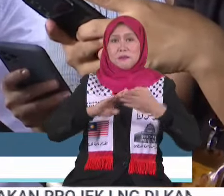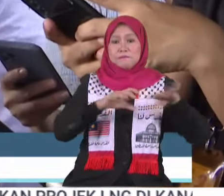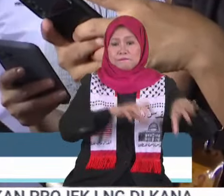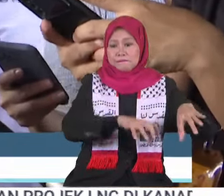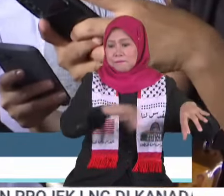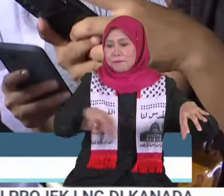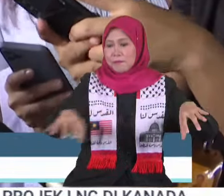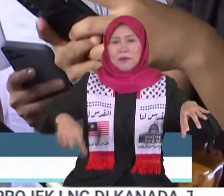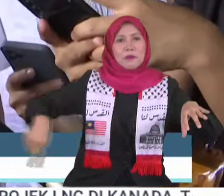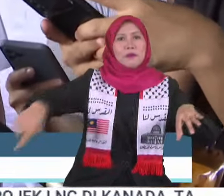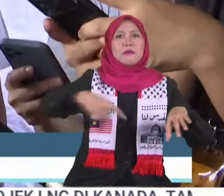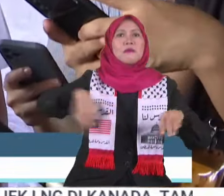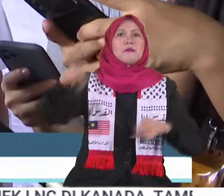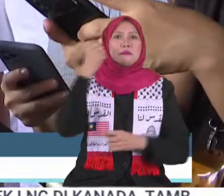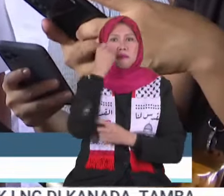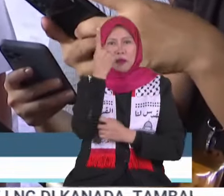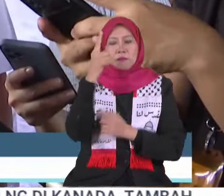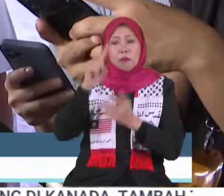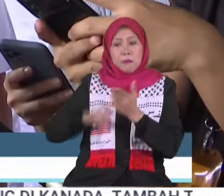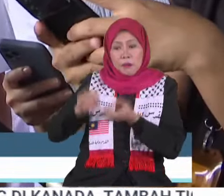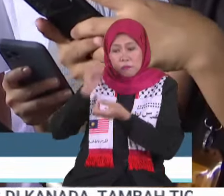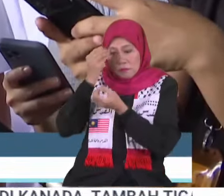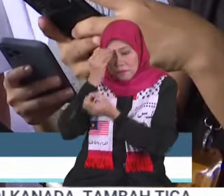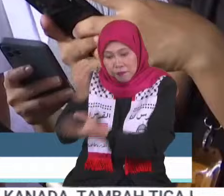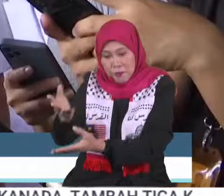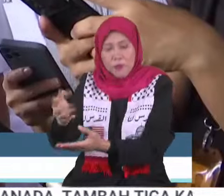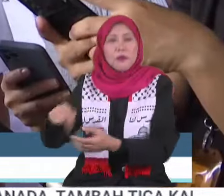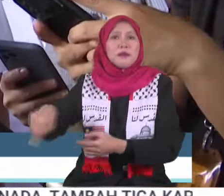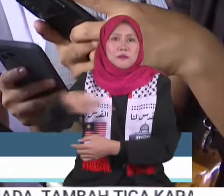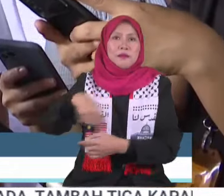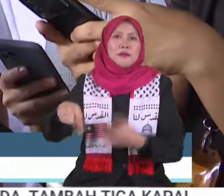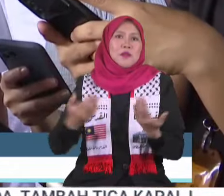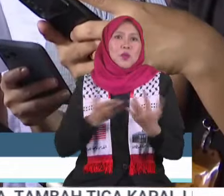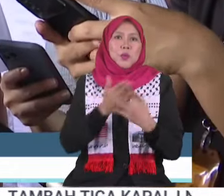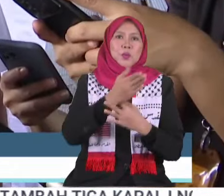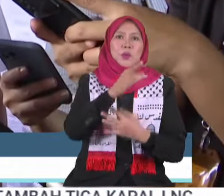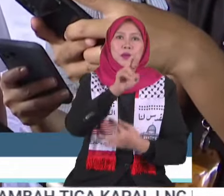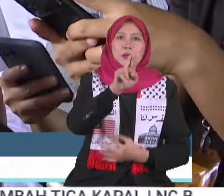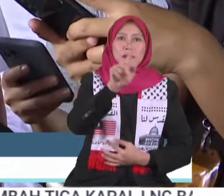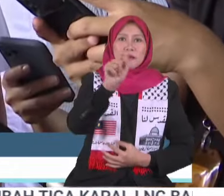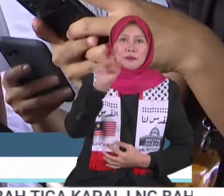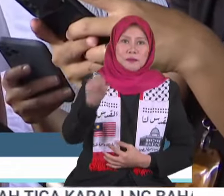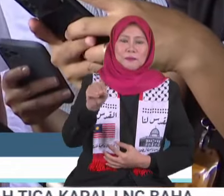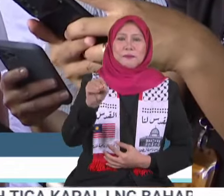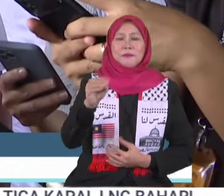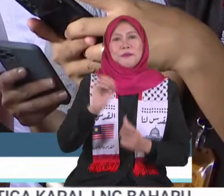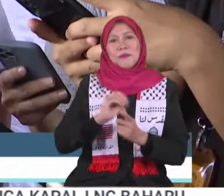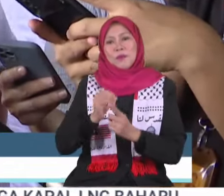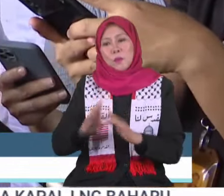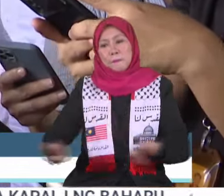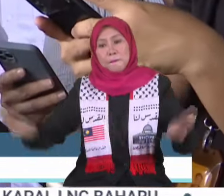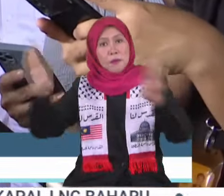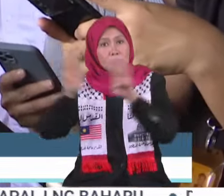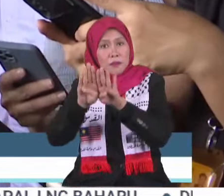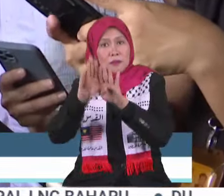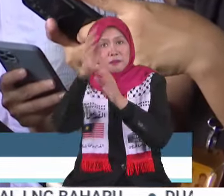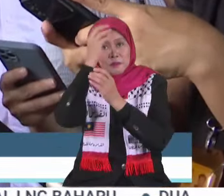lokasi memahami perkara itu. Sekarang ni melalui RTM, melalui penyampaian berita dan